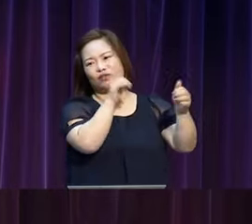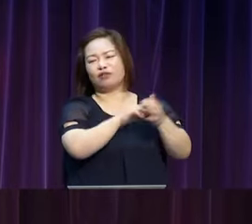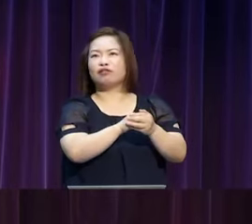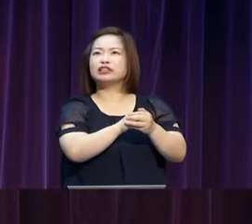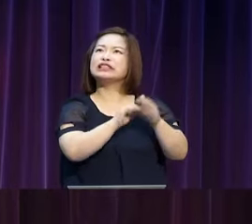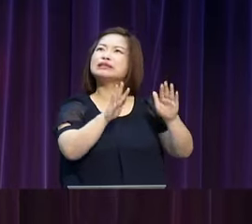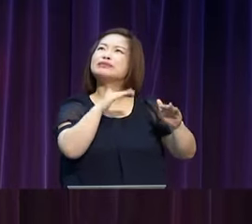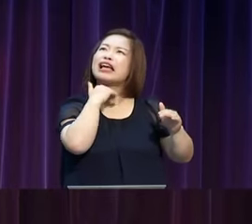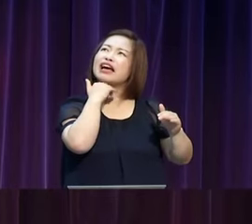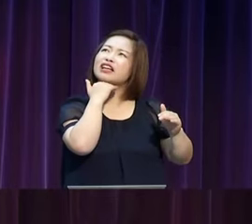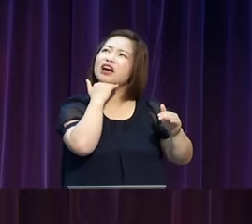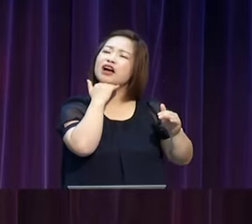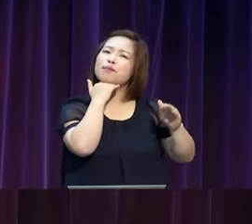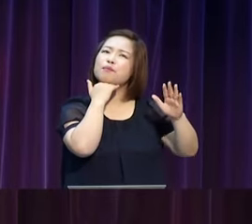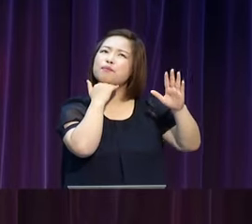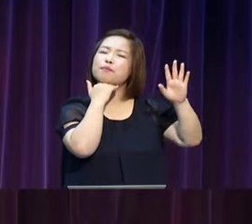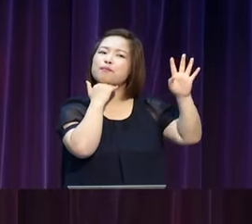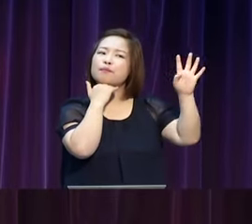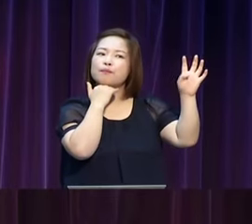마흔 얼마나 됐을까?